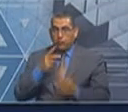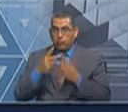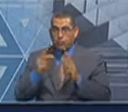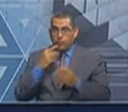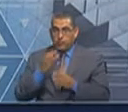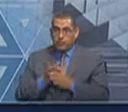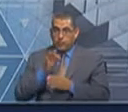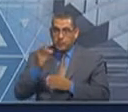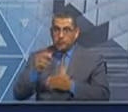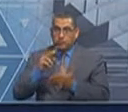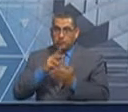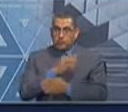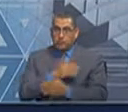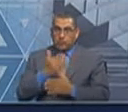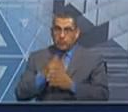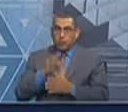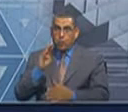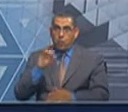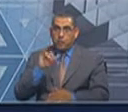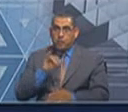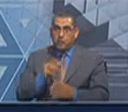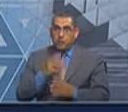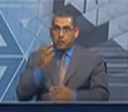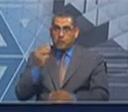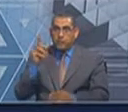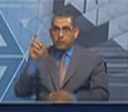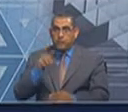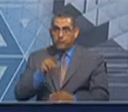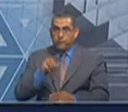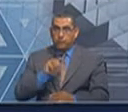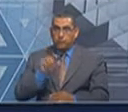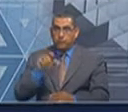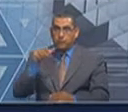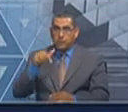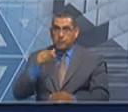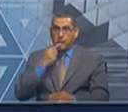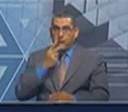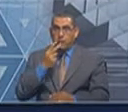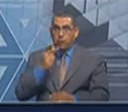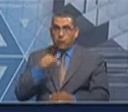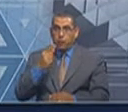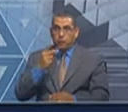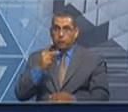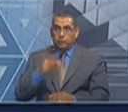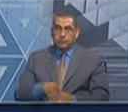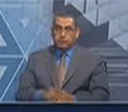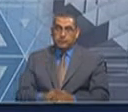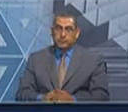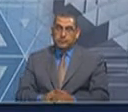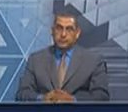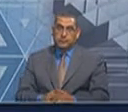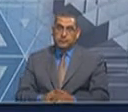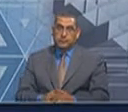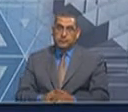مد الاستثناء لدول الكوميسا حتى 30 من يونيو 2021.